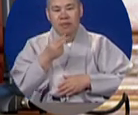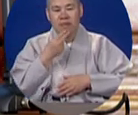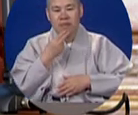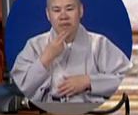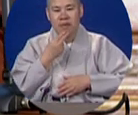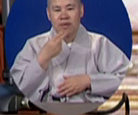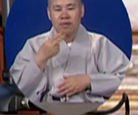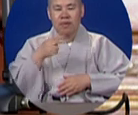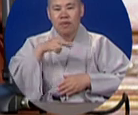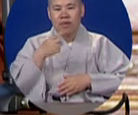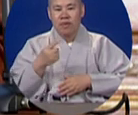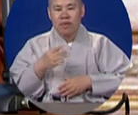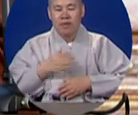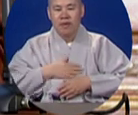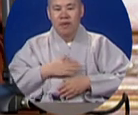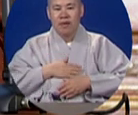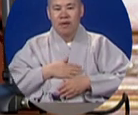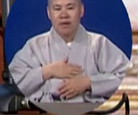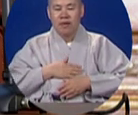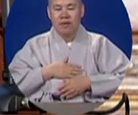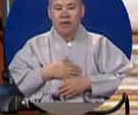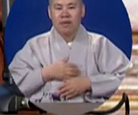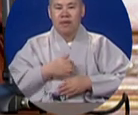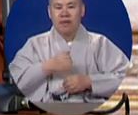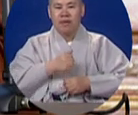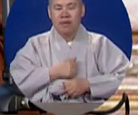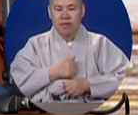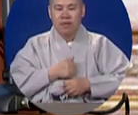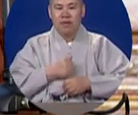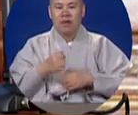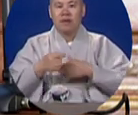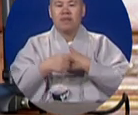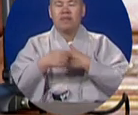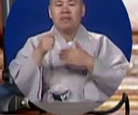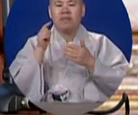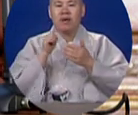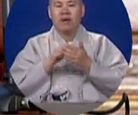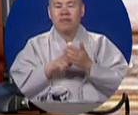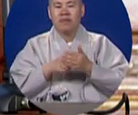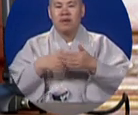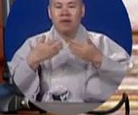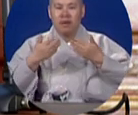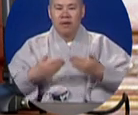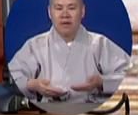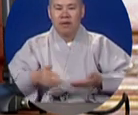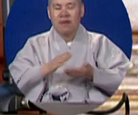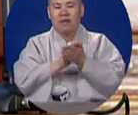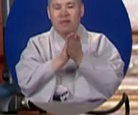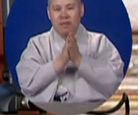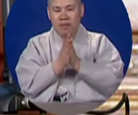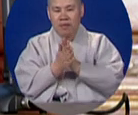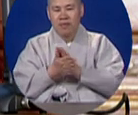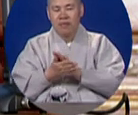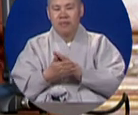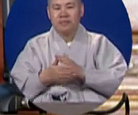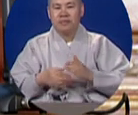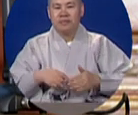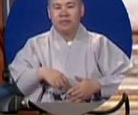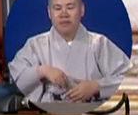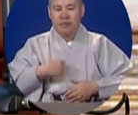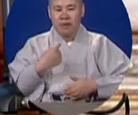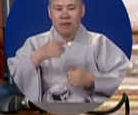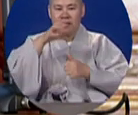자기를 통제하는 그 양심 능력이 해이해져요 자기